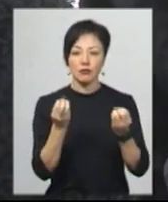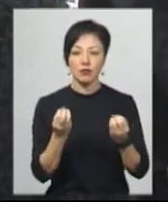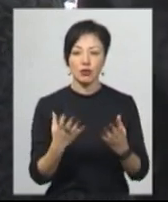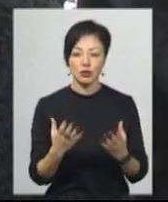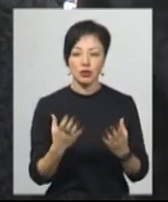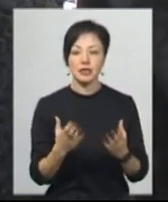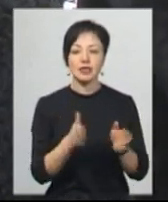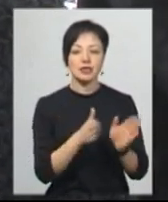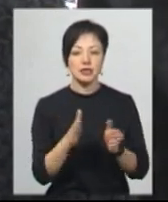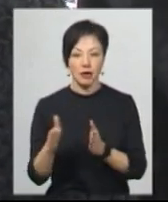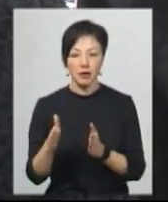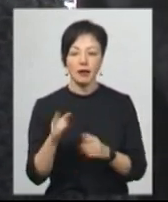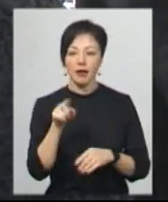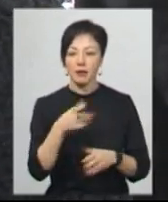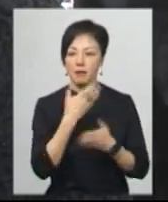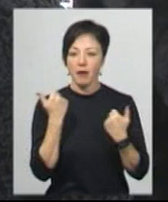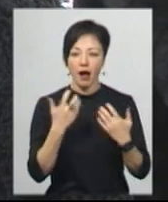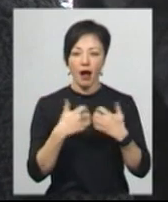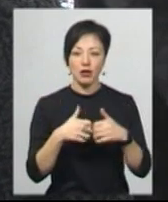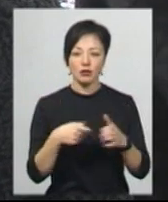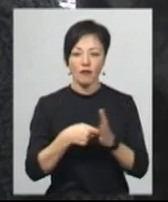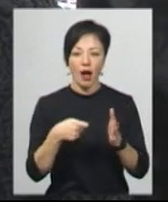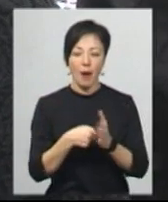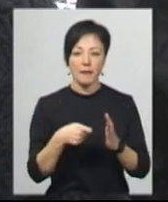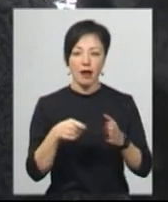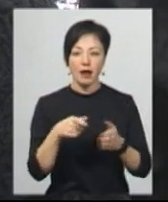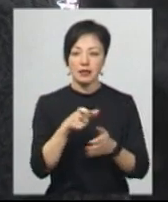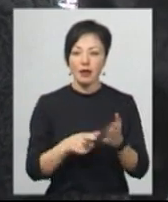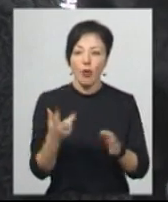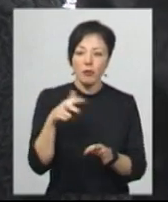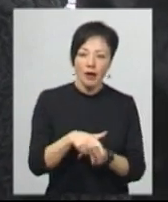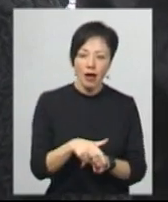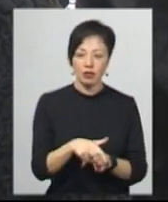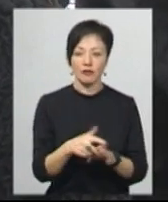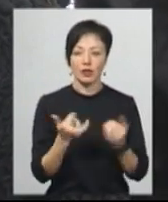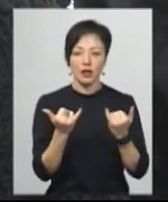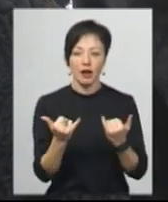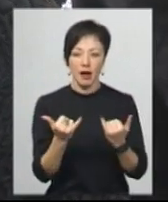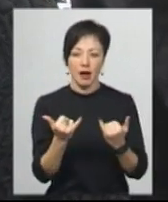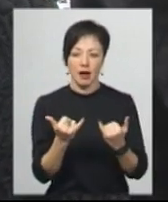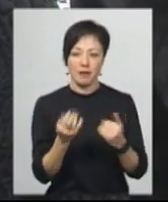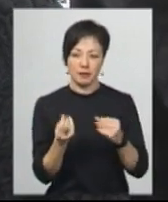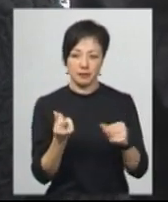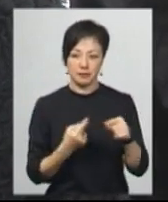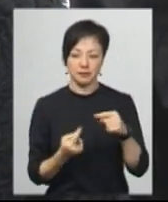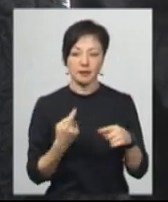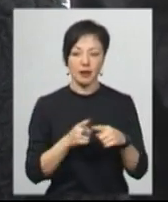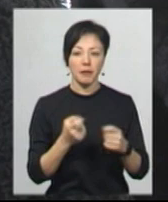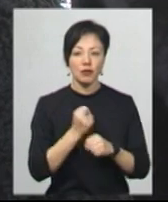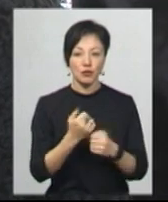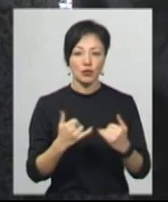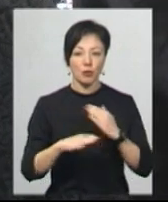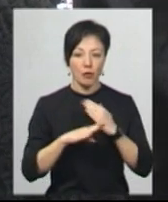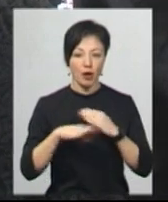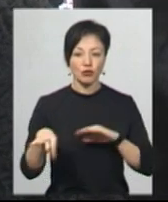є спрощена система, там немає касових апаратів. Касові апарати – це дуже обтяжливо для підприємця. Наприклад, якщо я працюю, мені допомагає